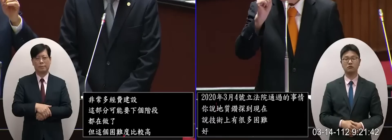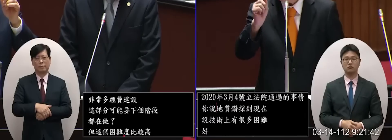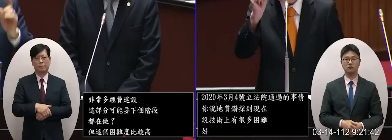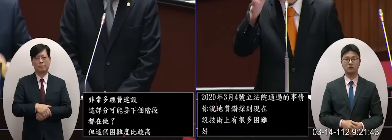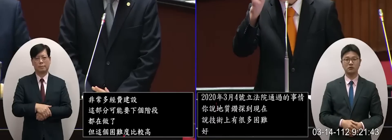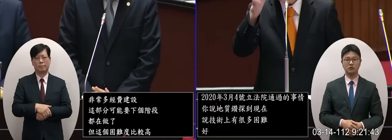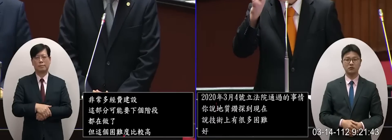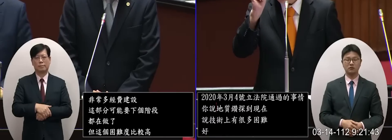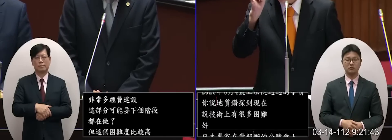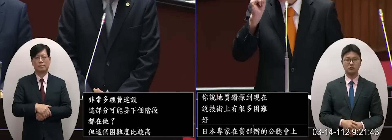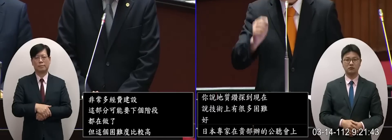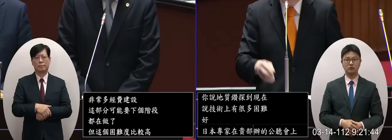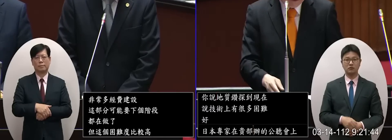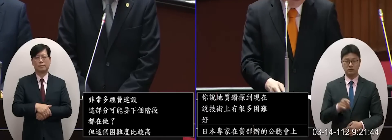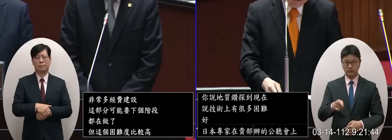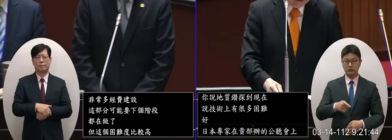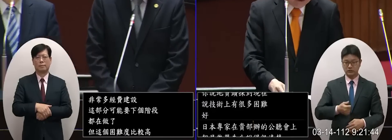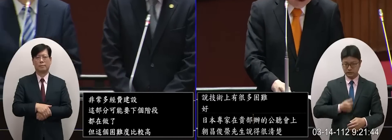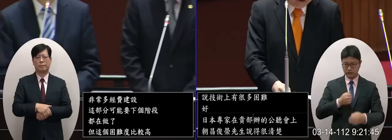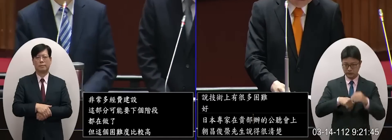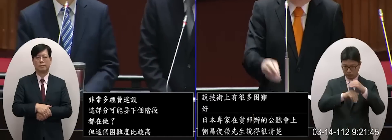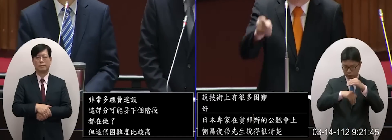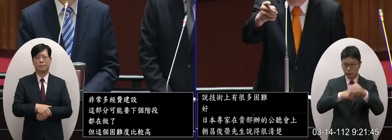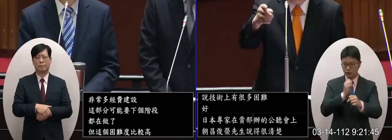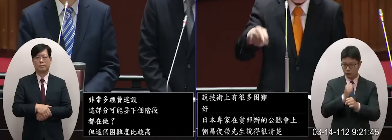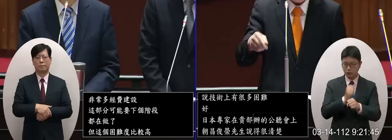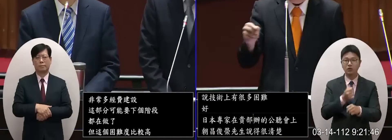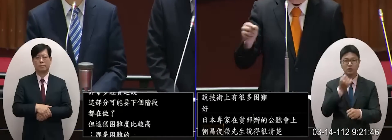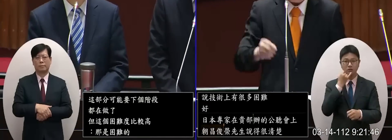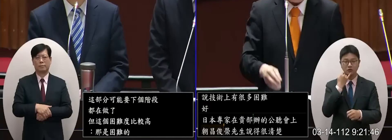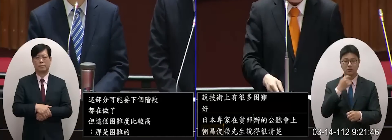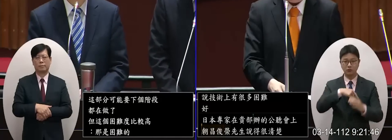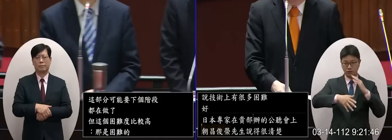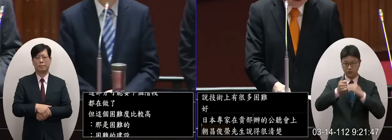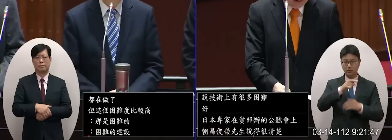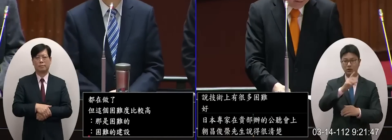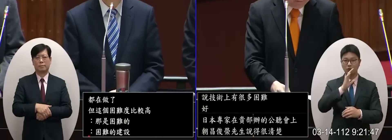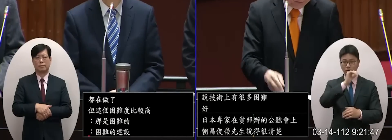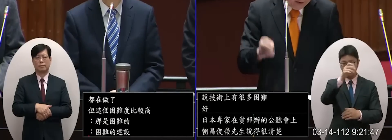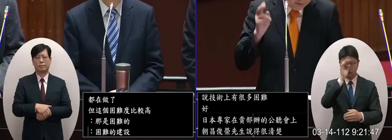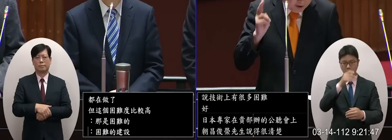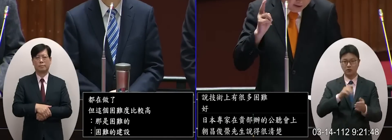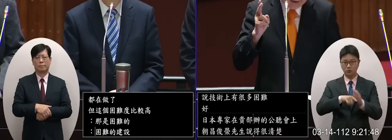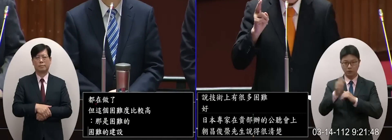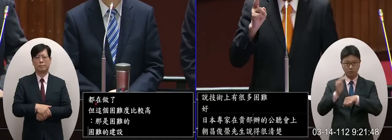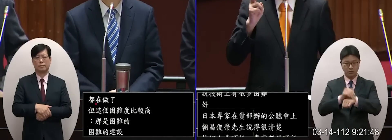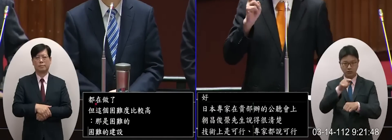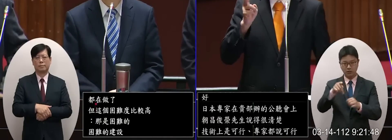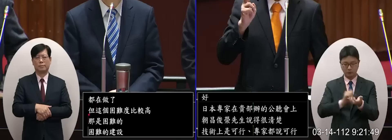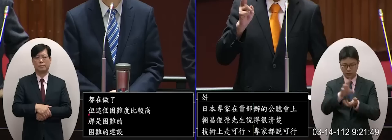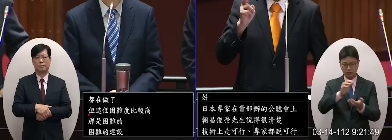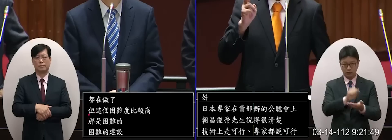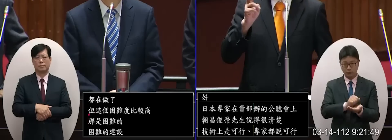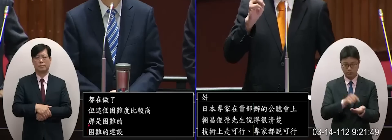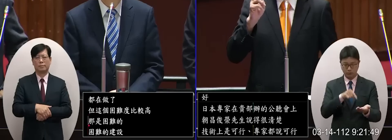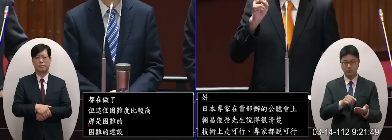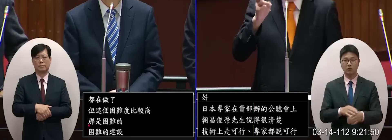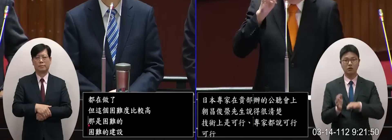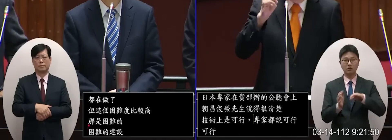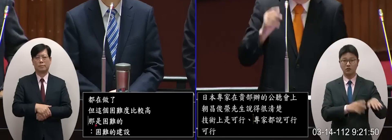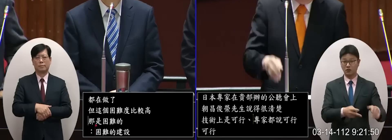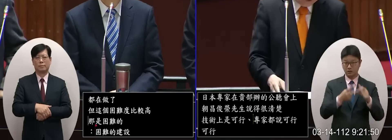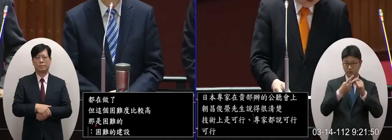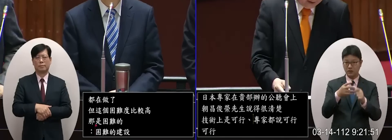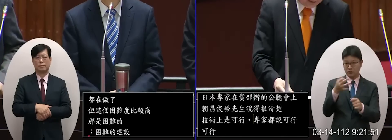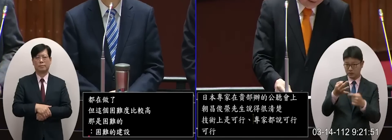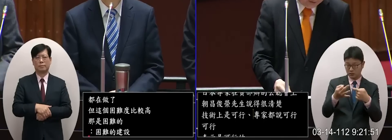好，表示上局长是可行的，好，这个院长回去可以看一下专家报告。第二个，你说经费有问题，